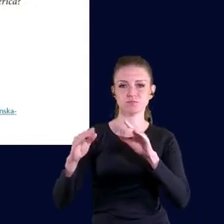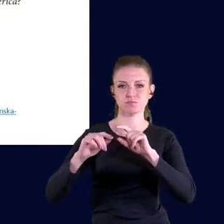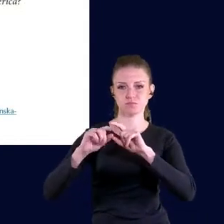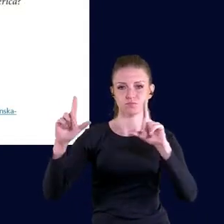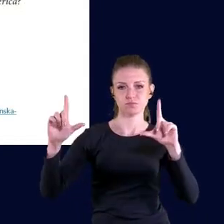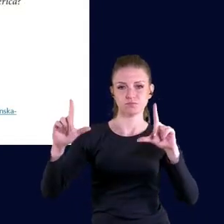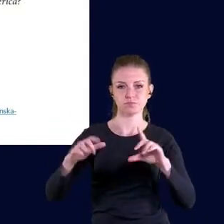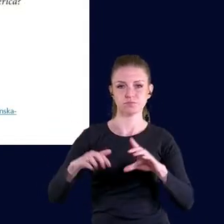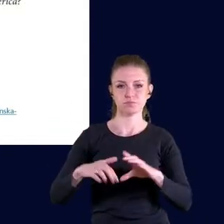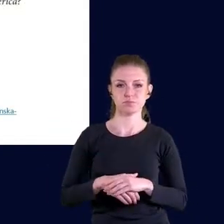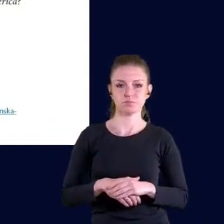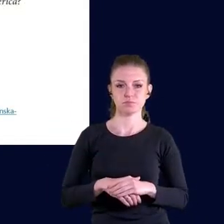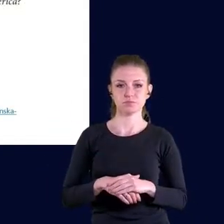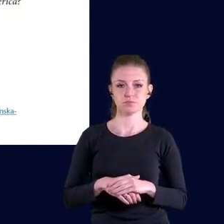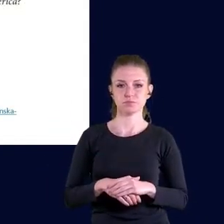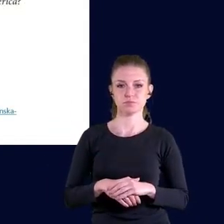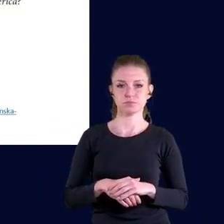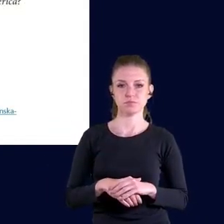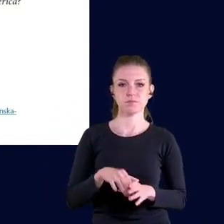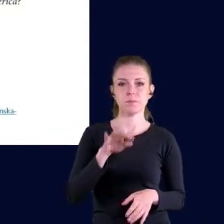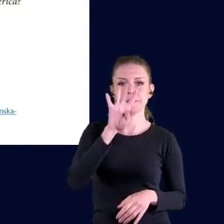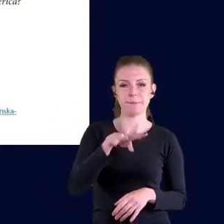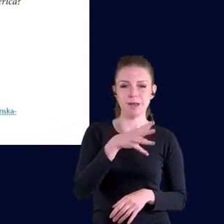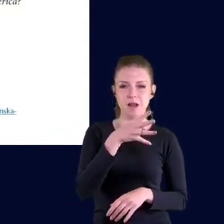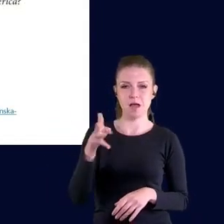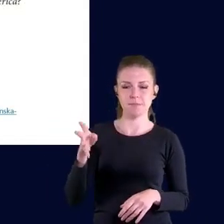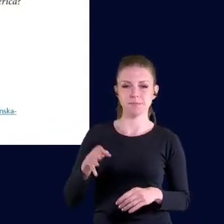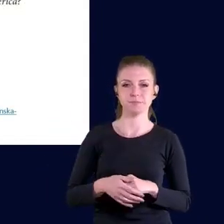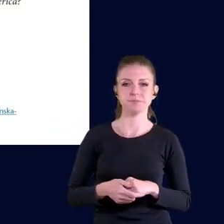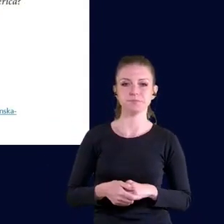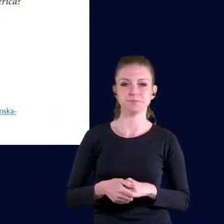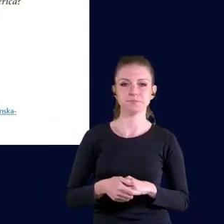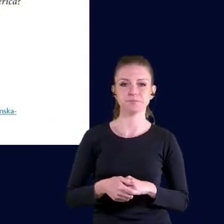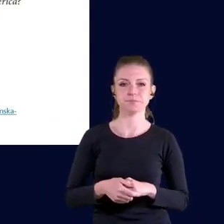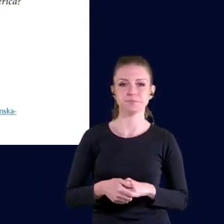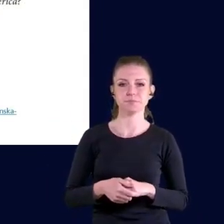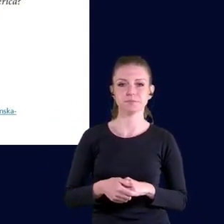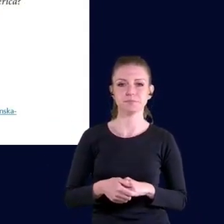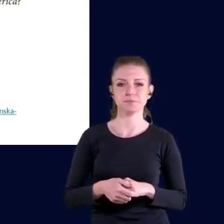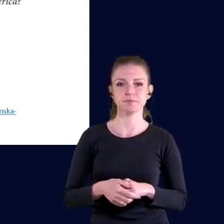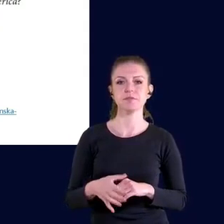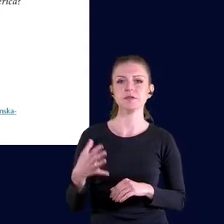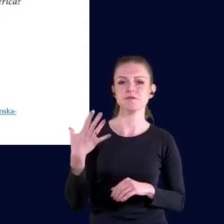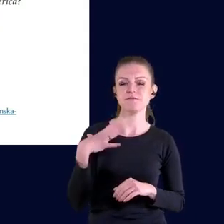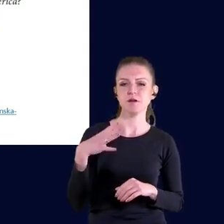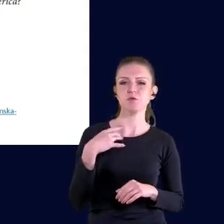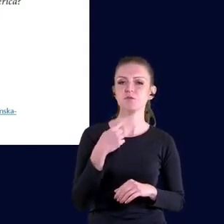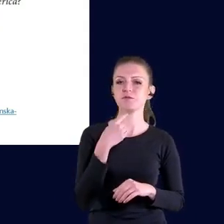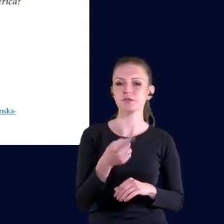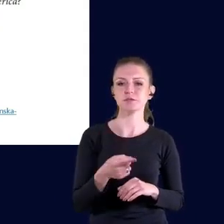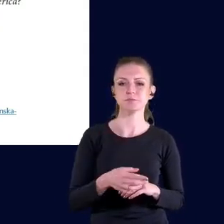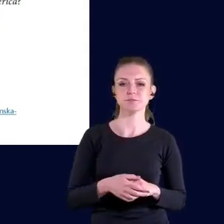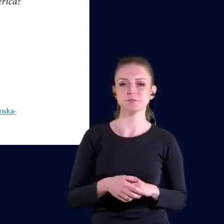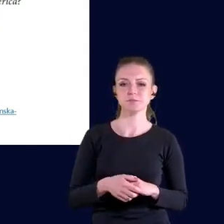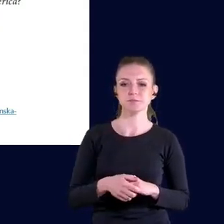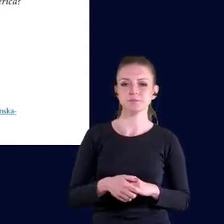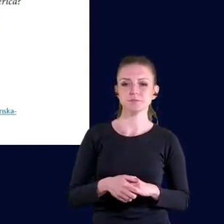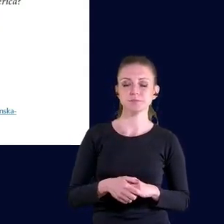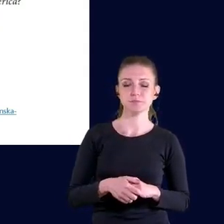nawet jeśli chodzi o tak ale to tutaj trzeba warto sobie powiedzieć o tym że